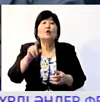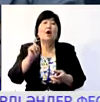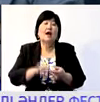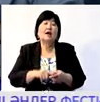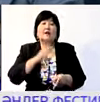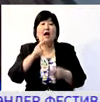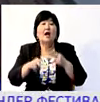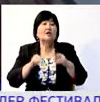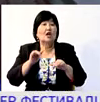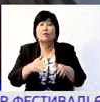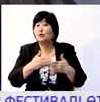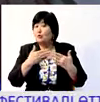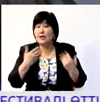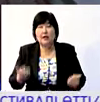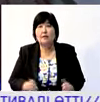арыз шағым түспеген.